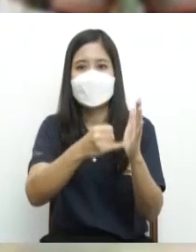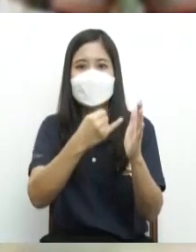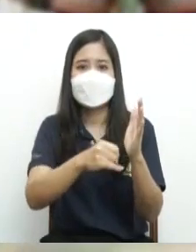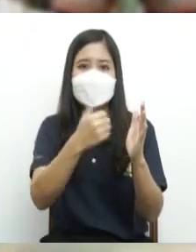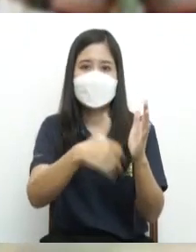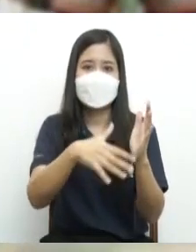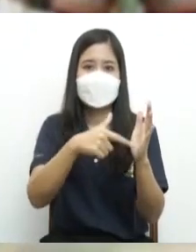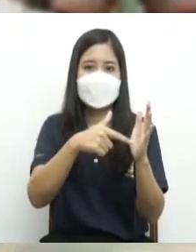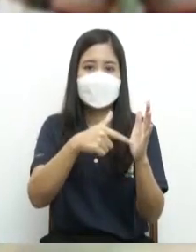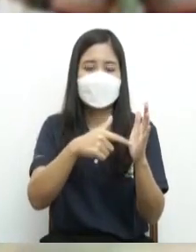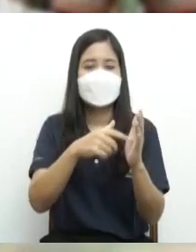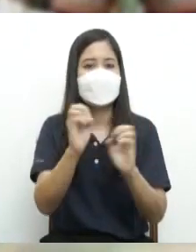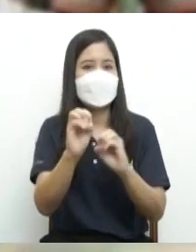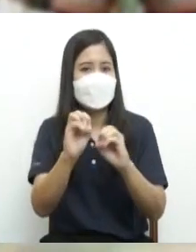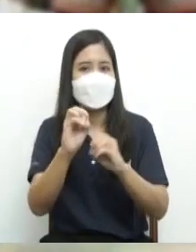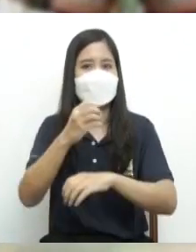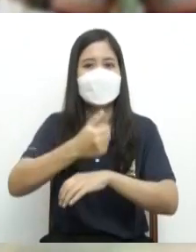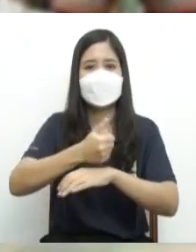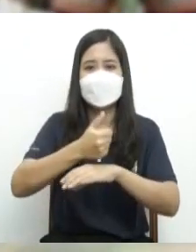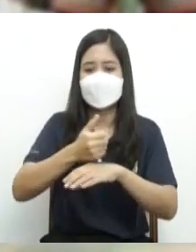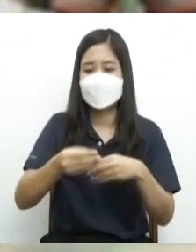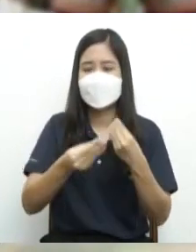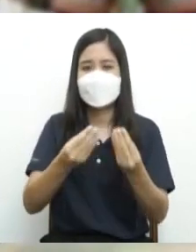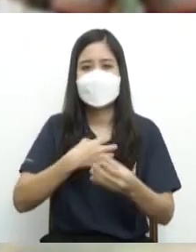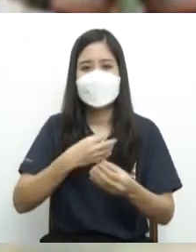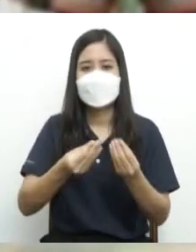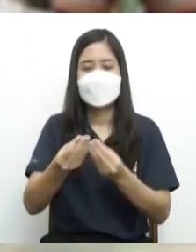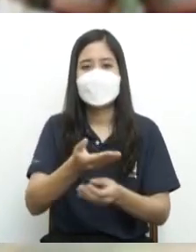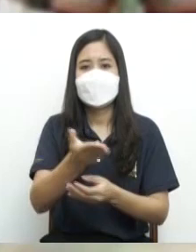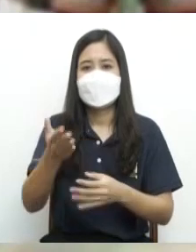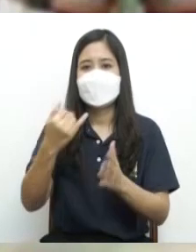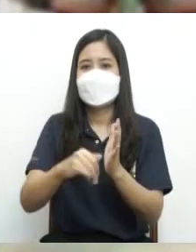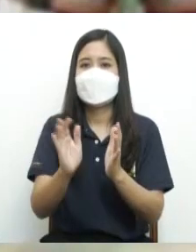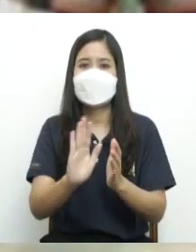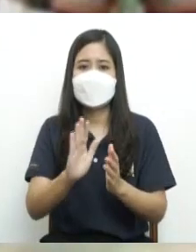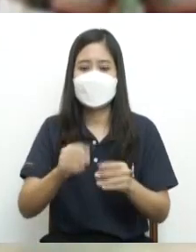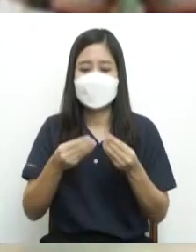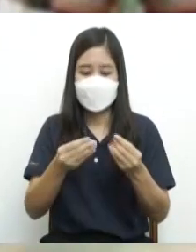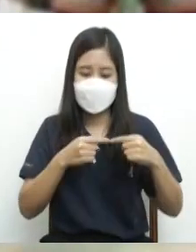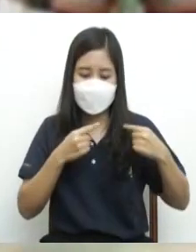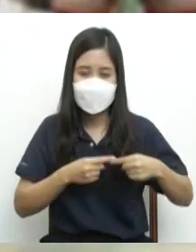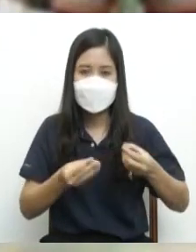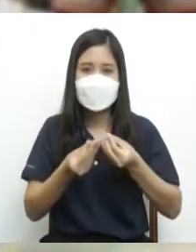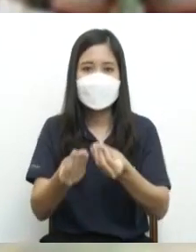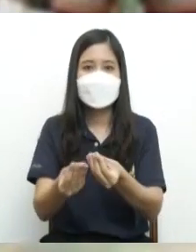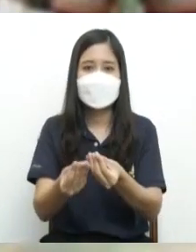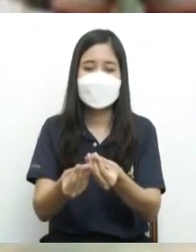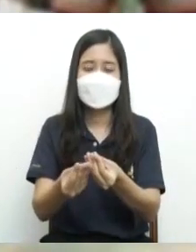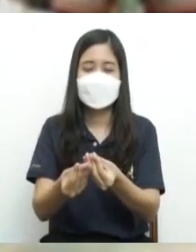ผู้บัญชาคนไหนที่เขาทำให้พวกเราทำผิดกฎหมายอันนี้ต้องมั่นใจไม่งั้นเขาก็มาเป็นผู้บัญชาเราไม่ได้ในข